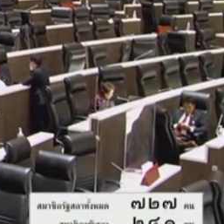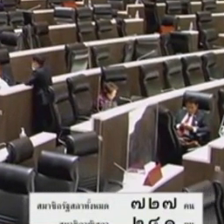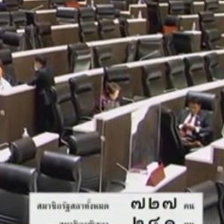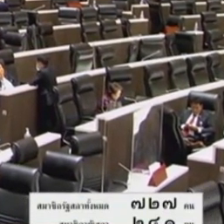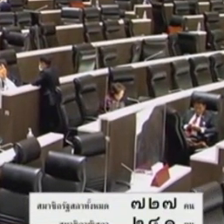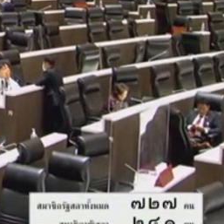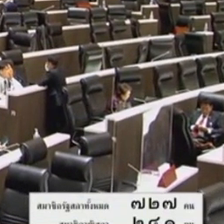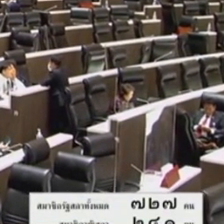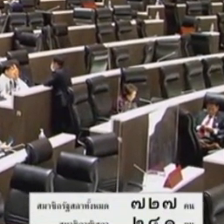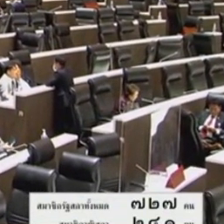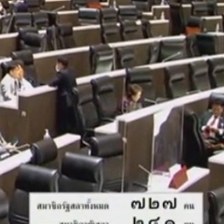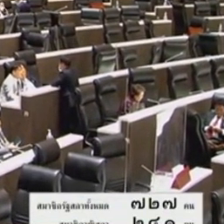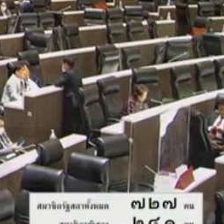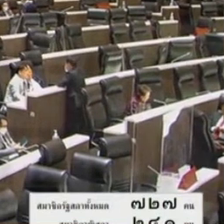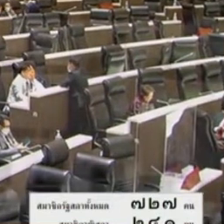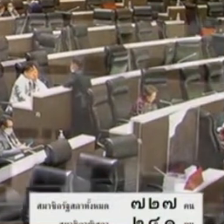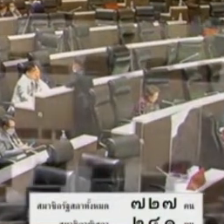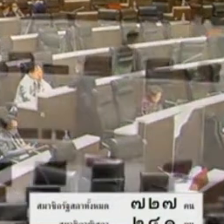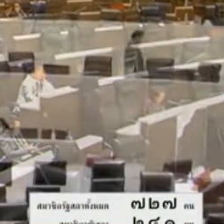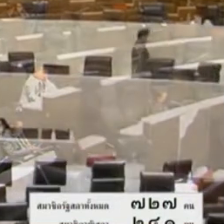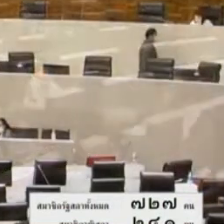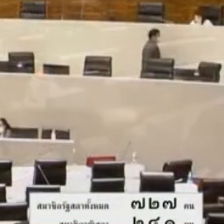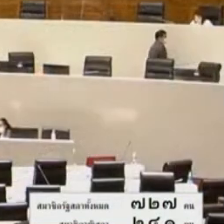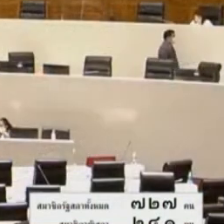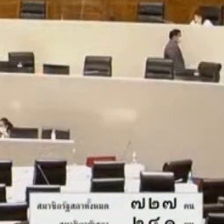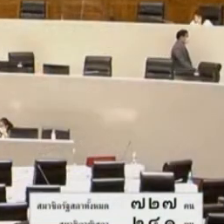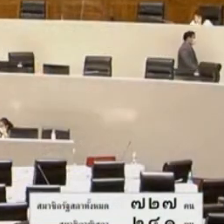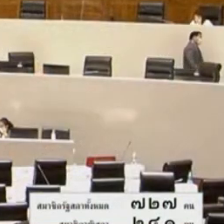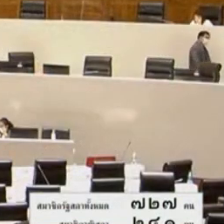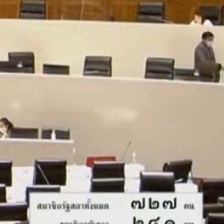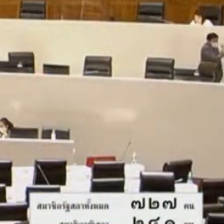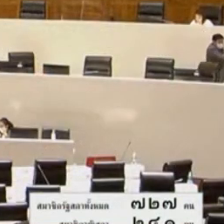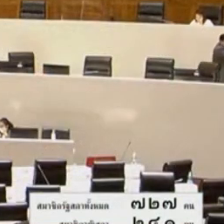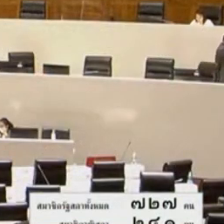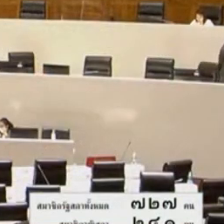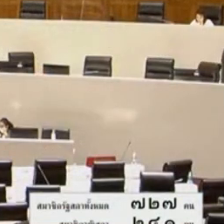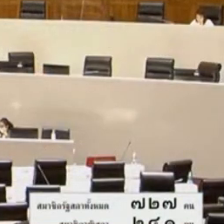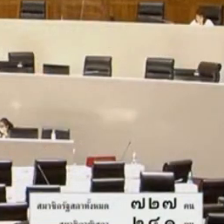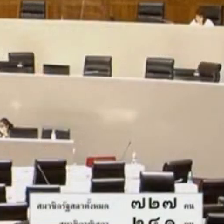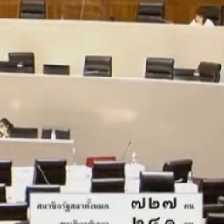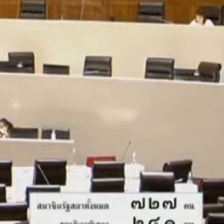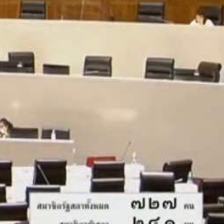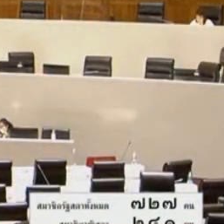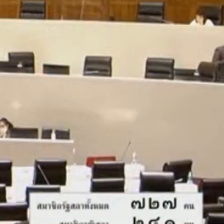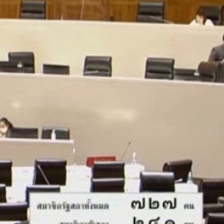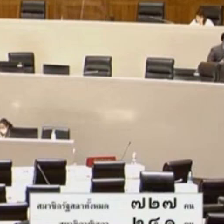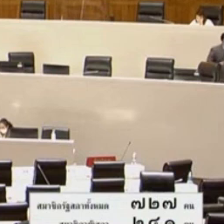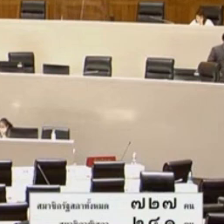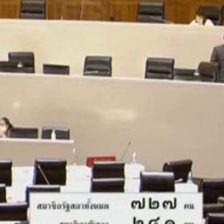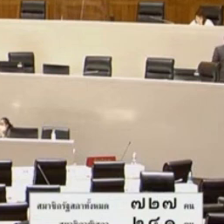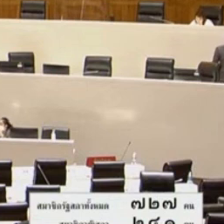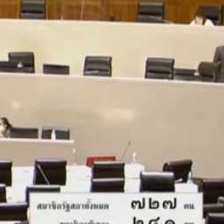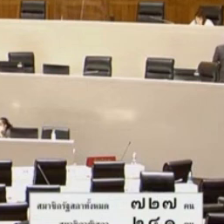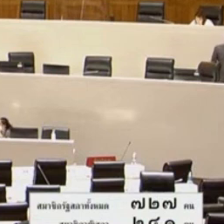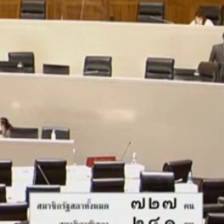คะอีกสักครู่หนึ่งเดี๋ยวจะได้ทราบผลการลงมติกันนะคะจากที่ประชุมร่วมกันของรัฐสภาค่ะคุณผู้ช